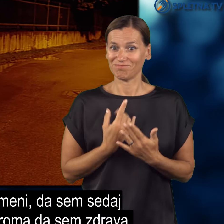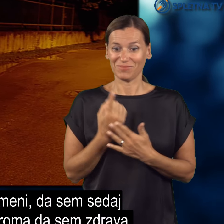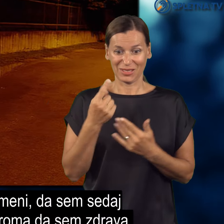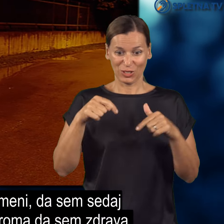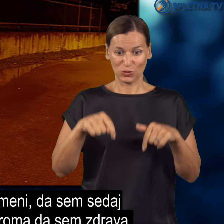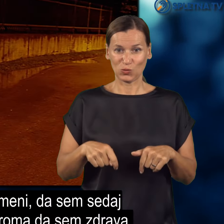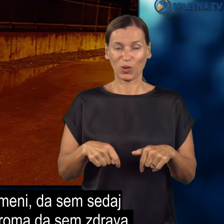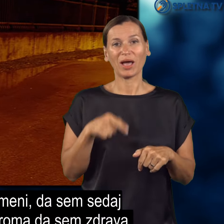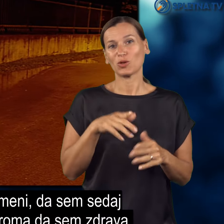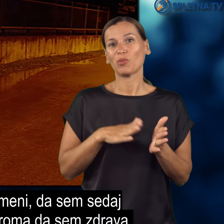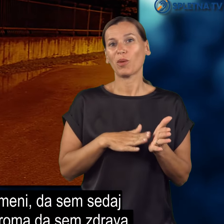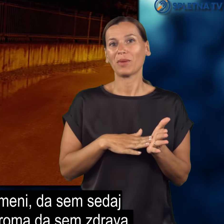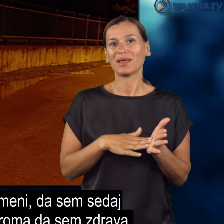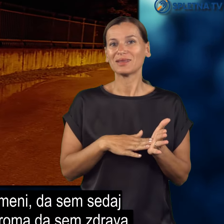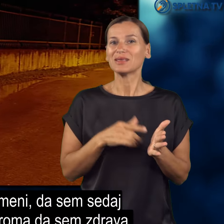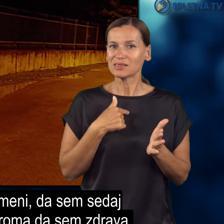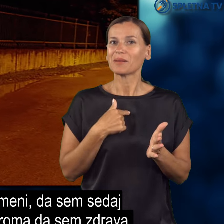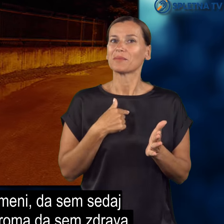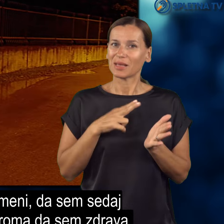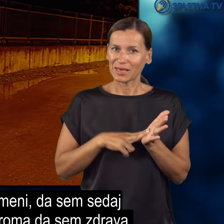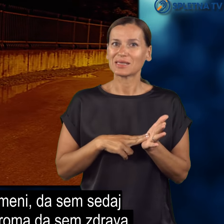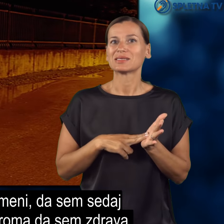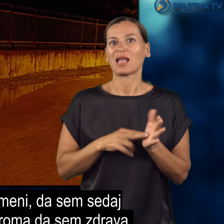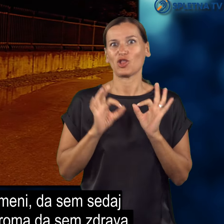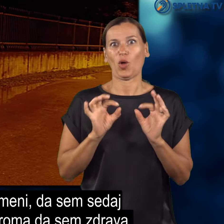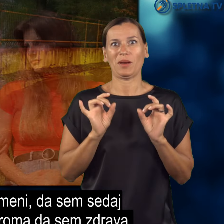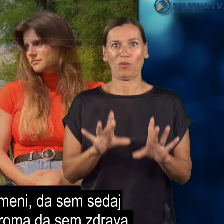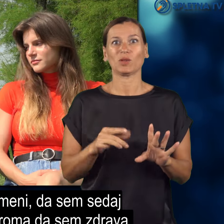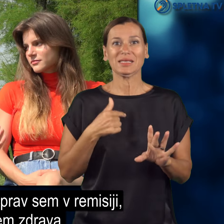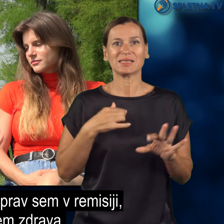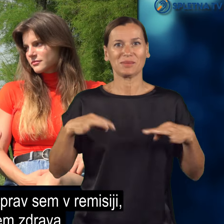tukaj pomeni, da zdaj sem res na dobri poti oziroma